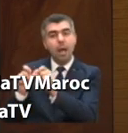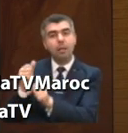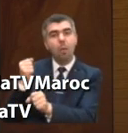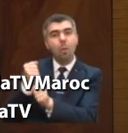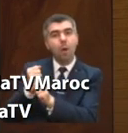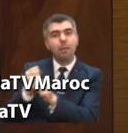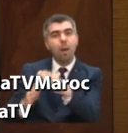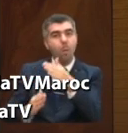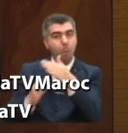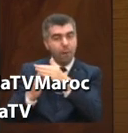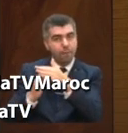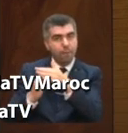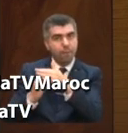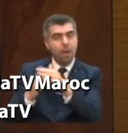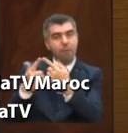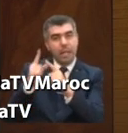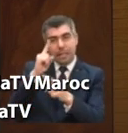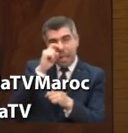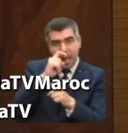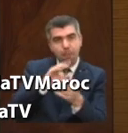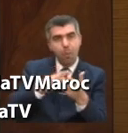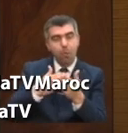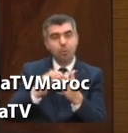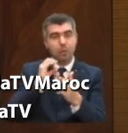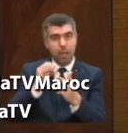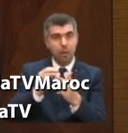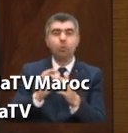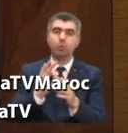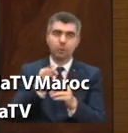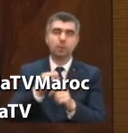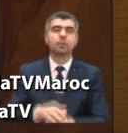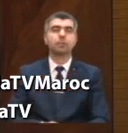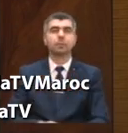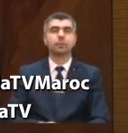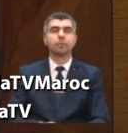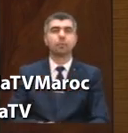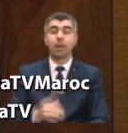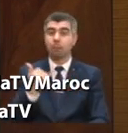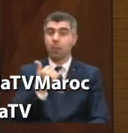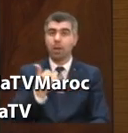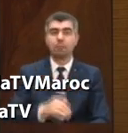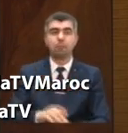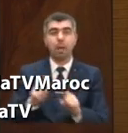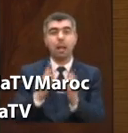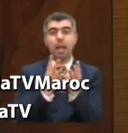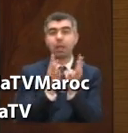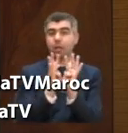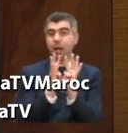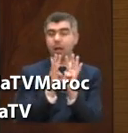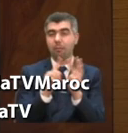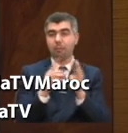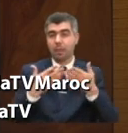والذين يعيشون في وضعية صعبة نتيجة توقفهم المؤقت عن عملهم، هذا أساسي. واللجنة ديال اليقظة الاقتصادية